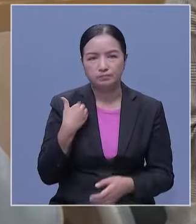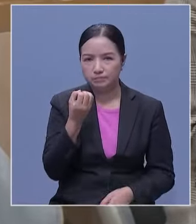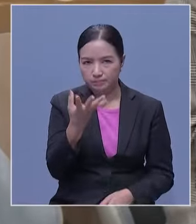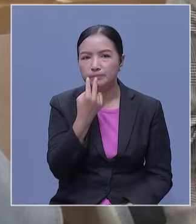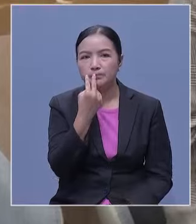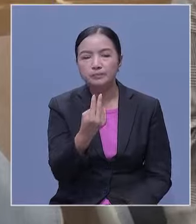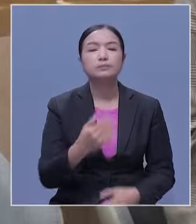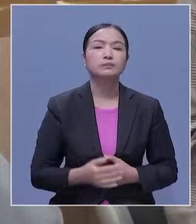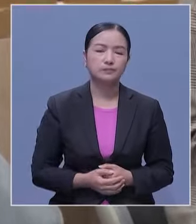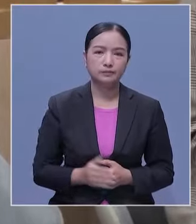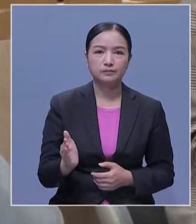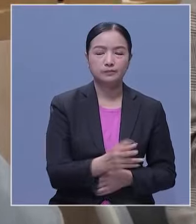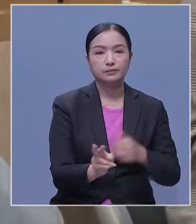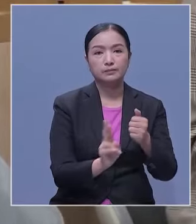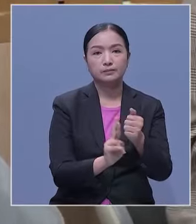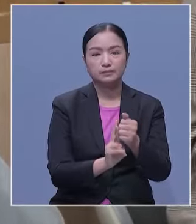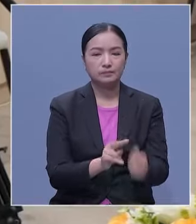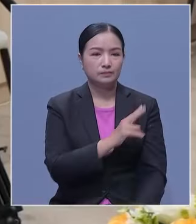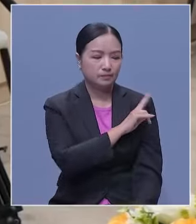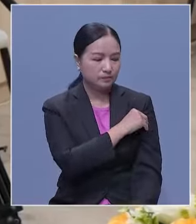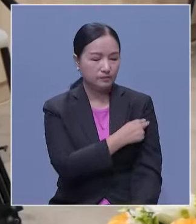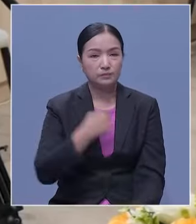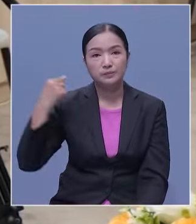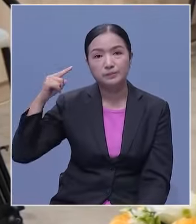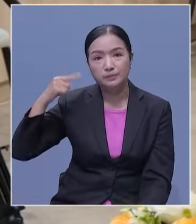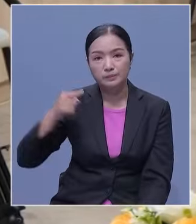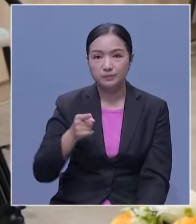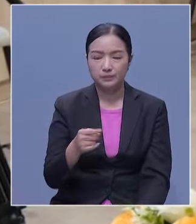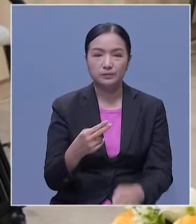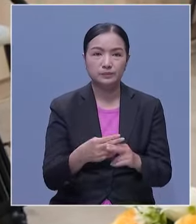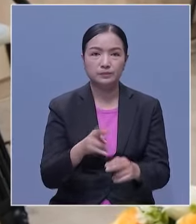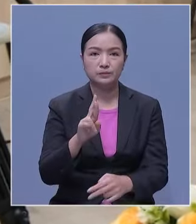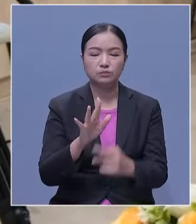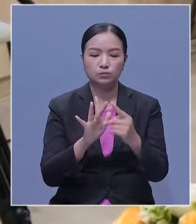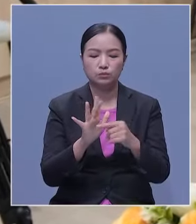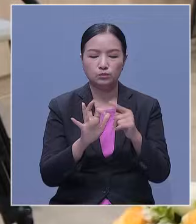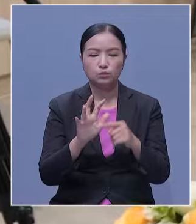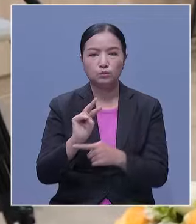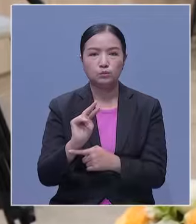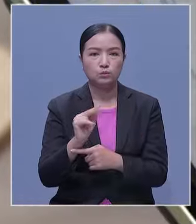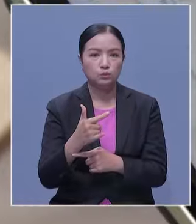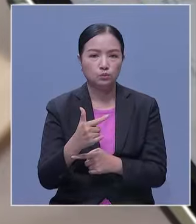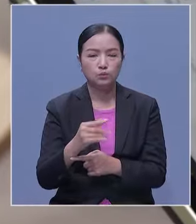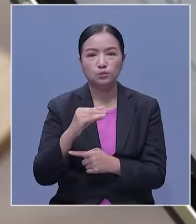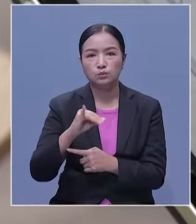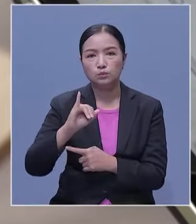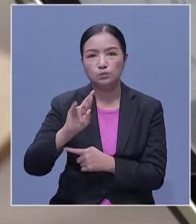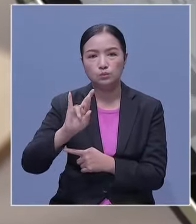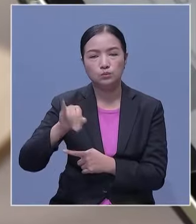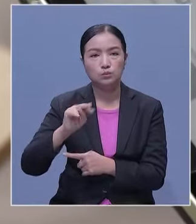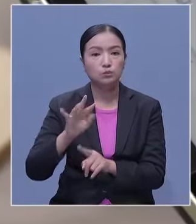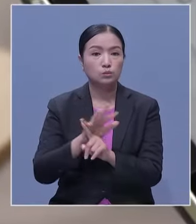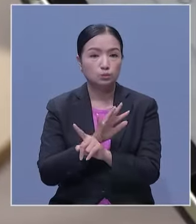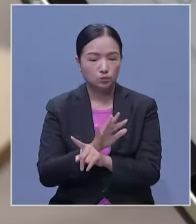โดยทางด้านของรองศาสตราจารย์แพทย์หญิงกนิการุ่งโรจน์วัฒนสิรินะครับหัวหน้าภาควิชาโสตศนาสิกวิทยาคณะแพทยศ